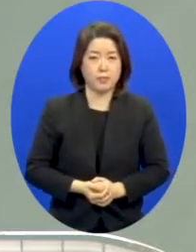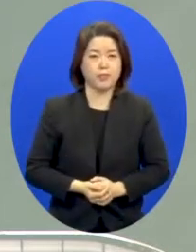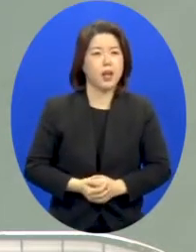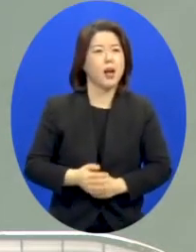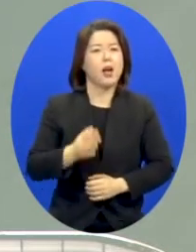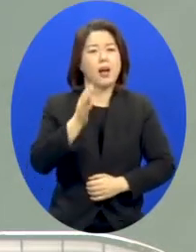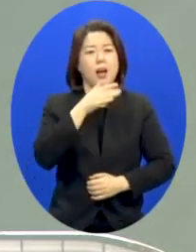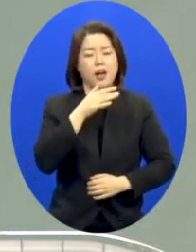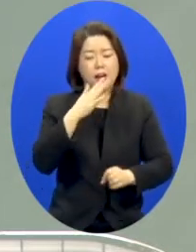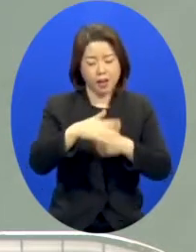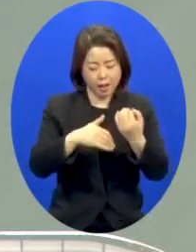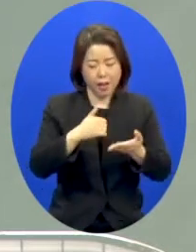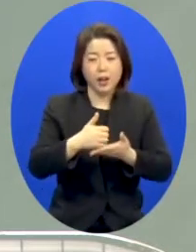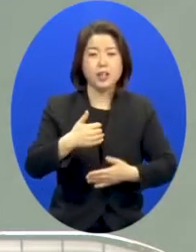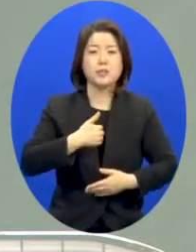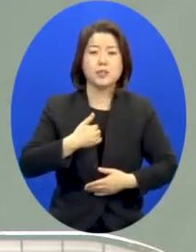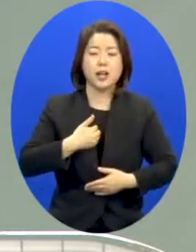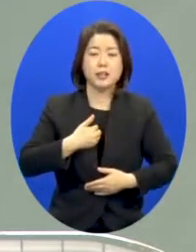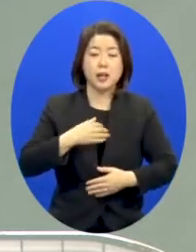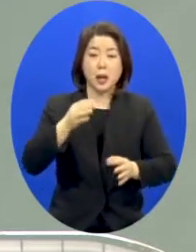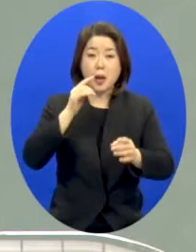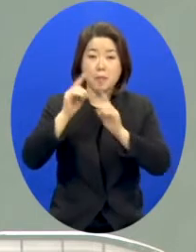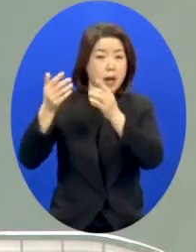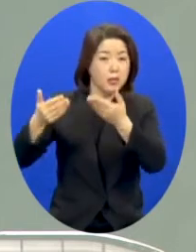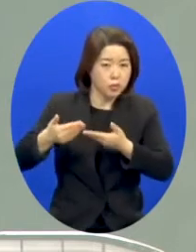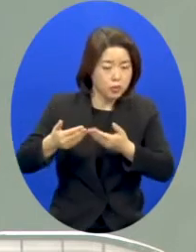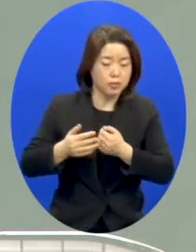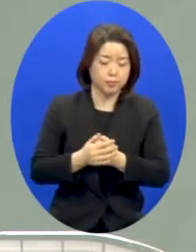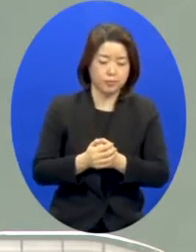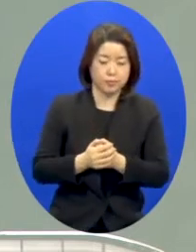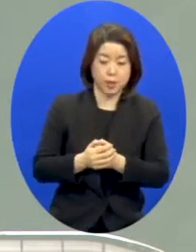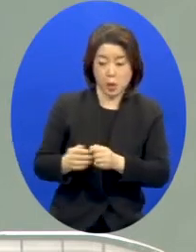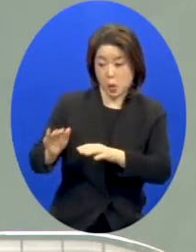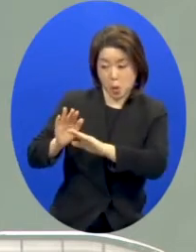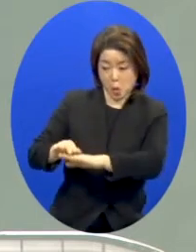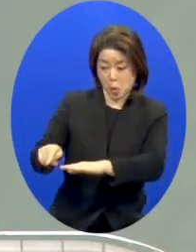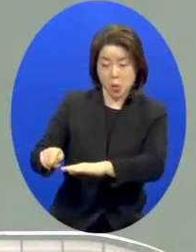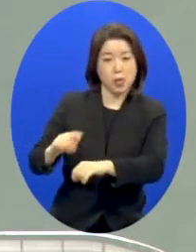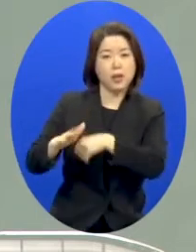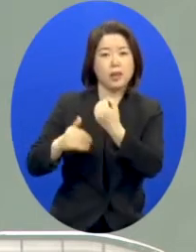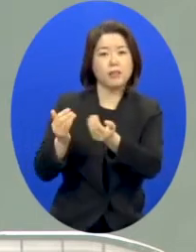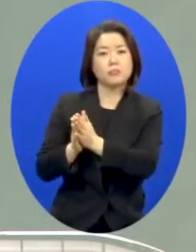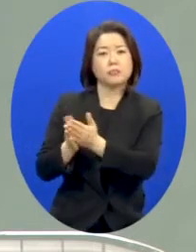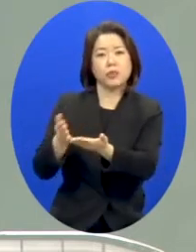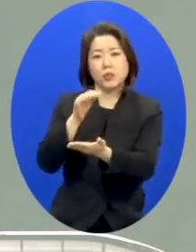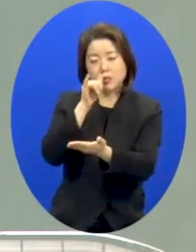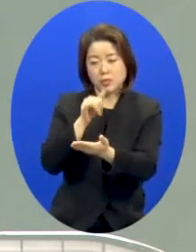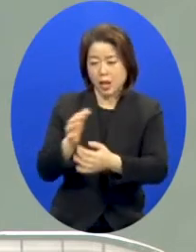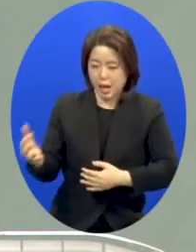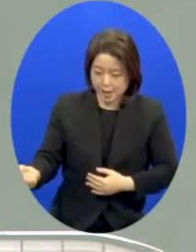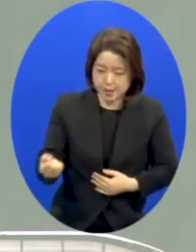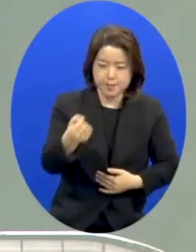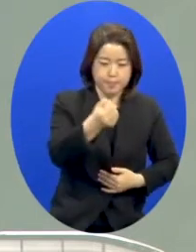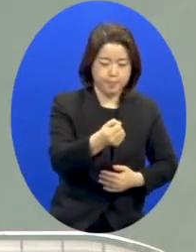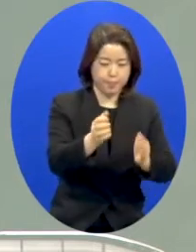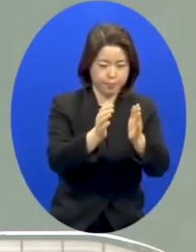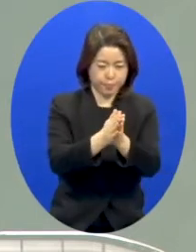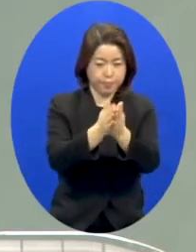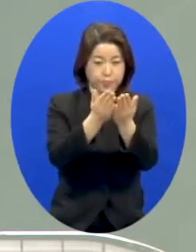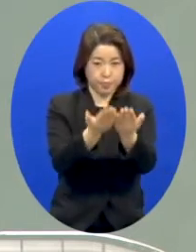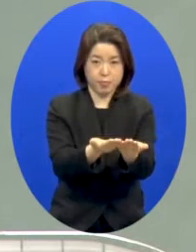하나님이 내게 말씀하시는 모양이다 옆에 마침 성경이 있었습니다 이 성경을 펼쳐 읽어 라고 하시는